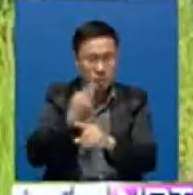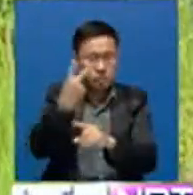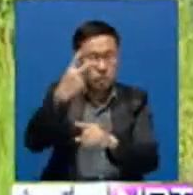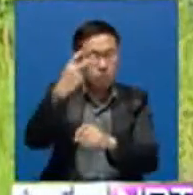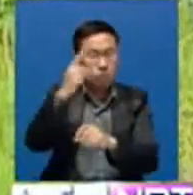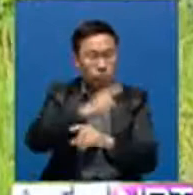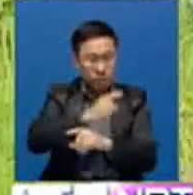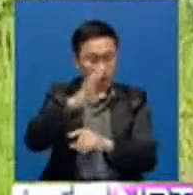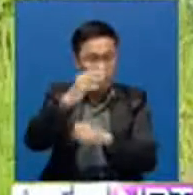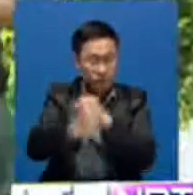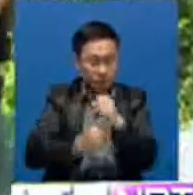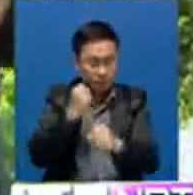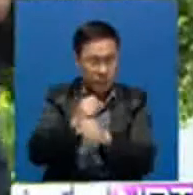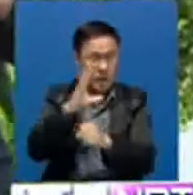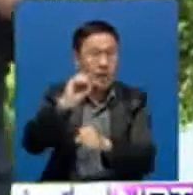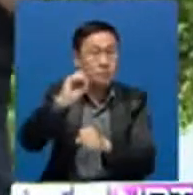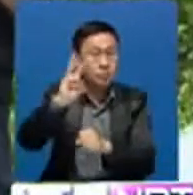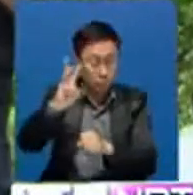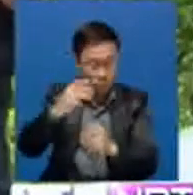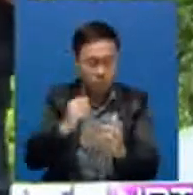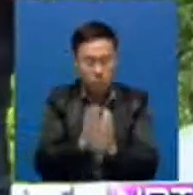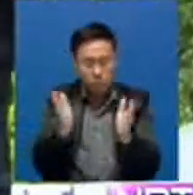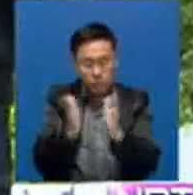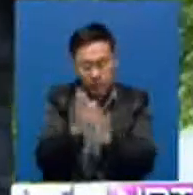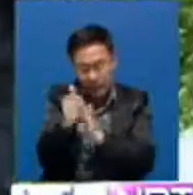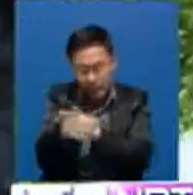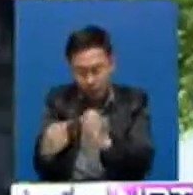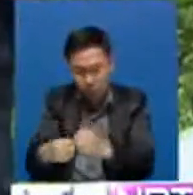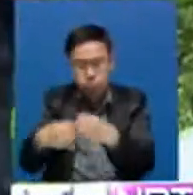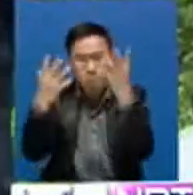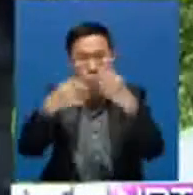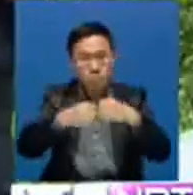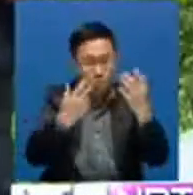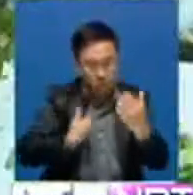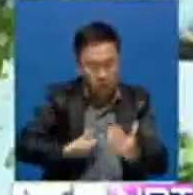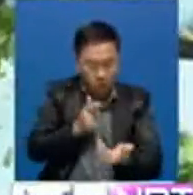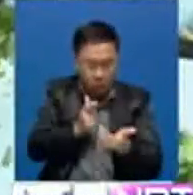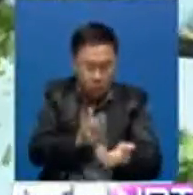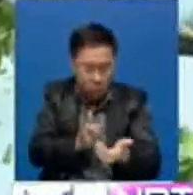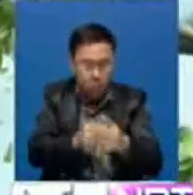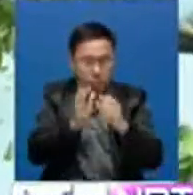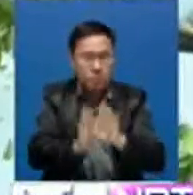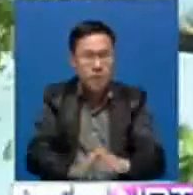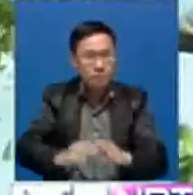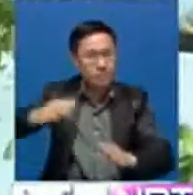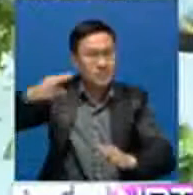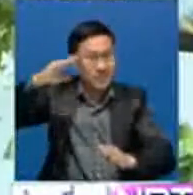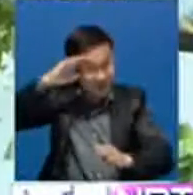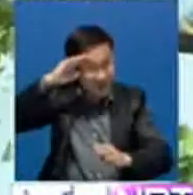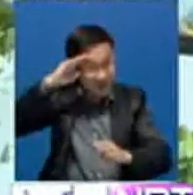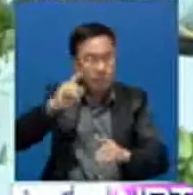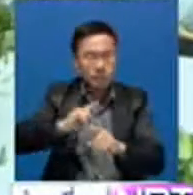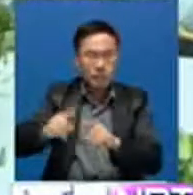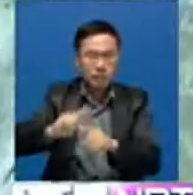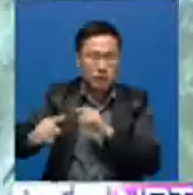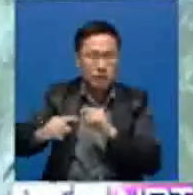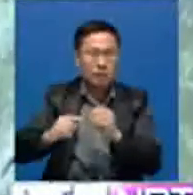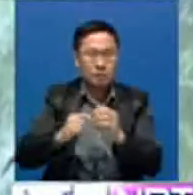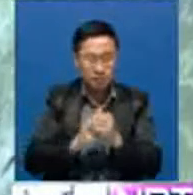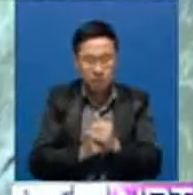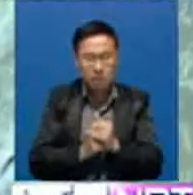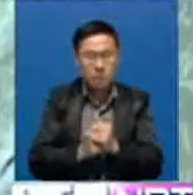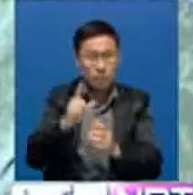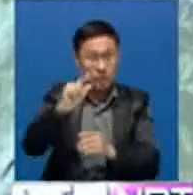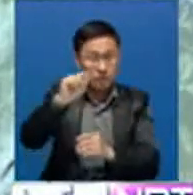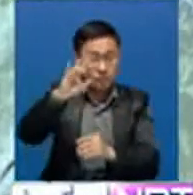2556คดีลอบวางระเบิดแล้วซุ่มยิงอาสาสมัครอำเภอกรงปินังที่ตำบลสระเอกอำเภอกรงปินังเมื่อ